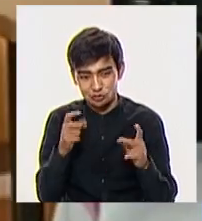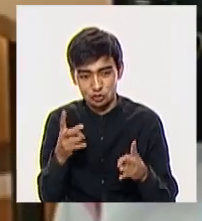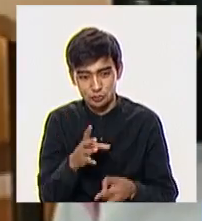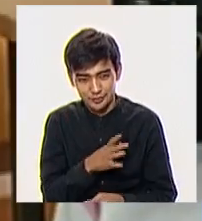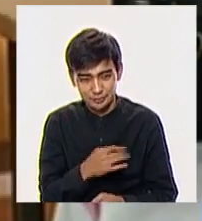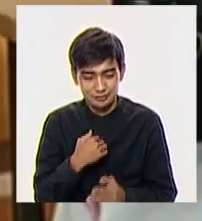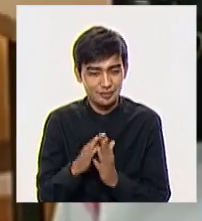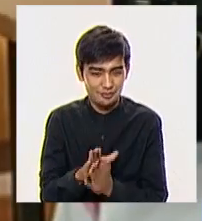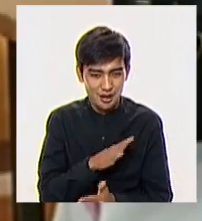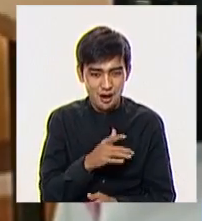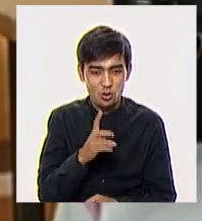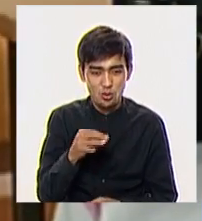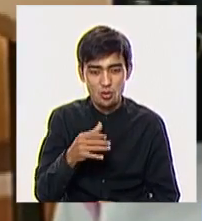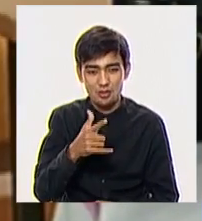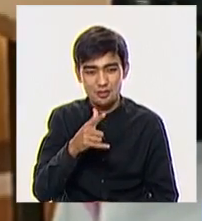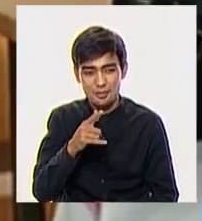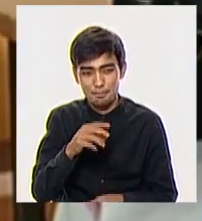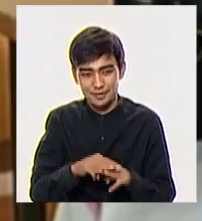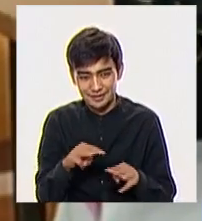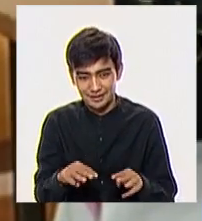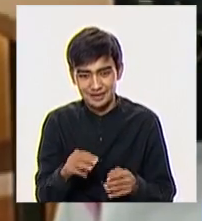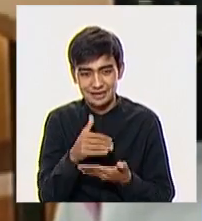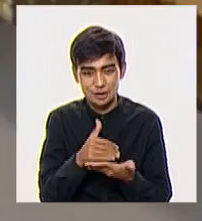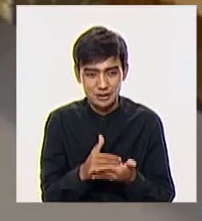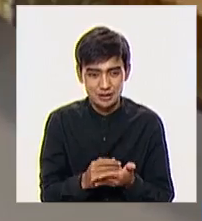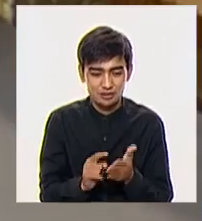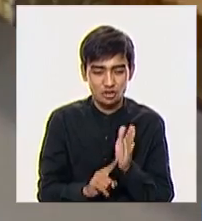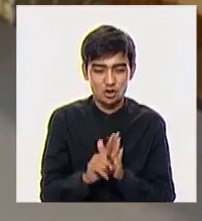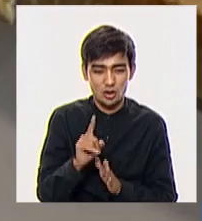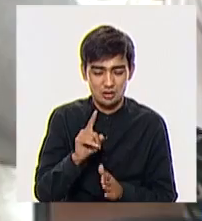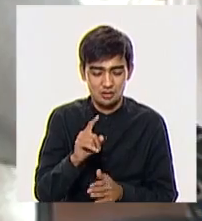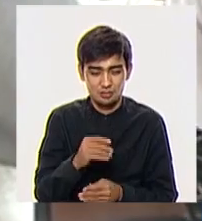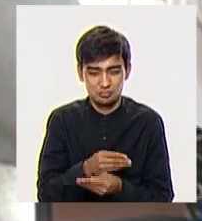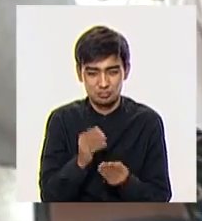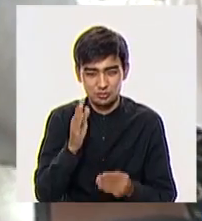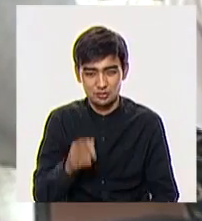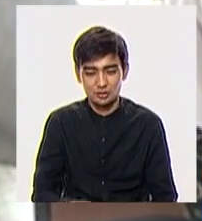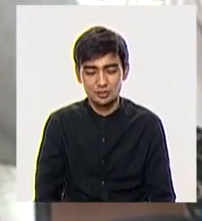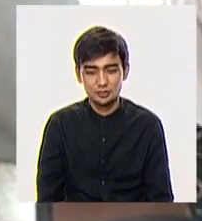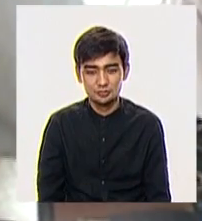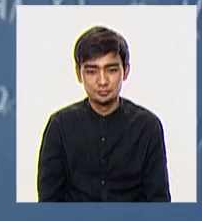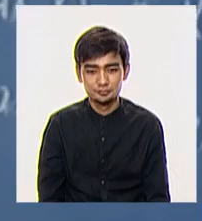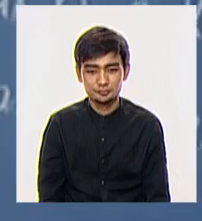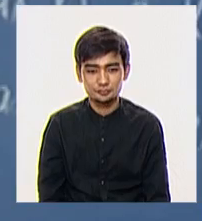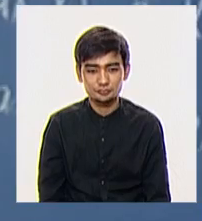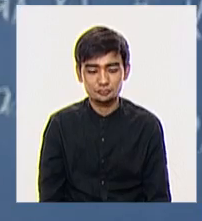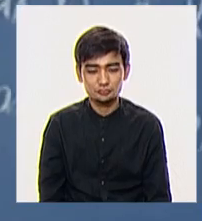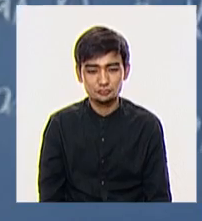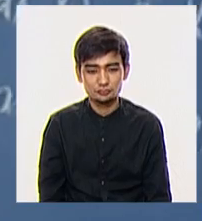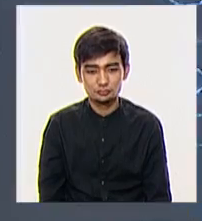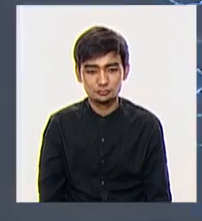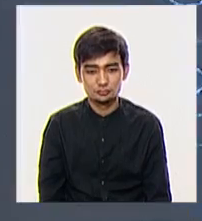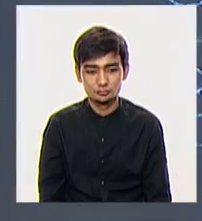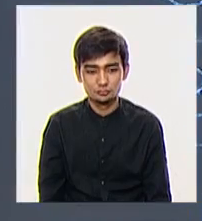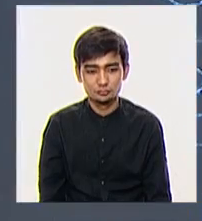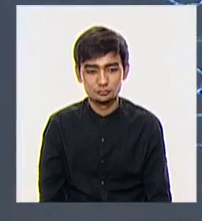Бірақ министрлік тізімді шілденің басында бірақ бермек. Әйгерім Ердәулет, Влад Шишко, Информбюро, Алматы.